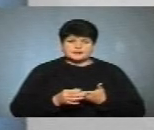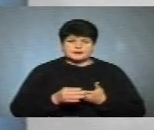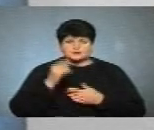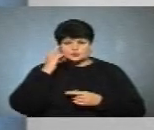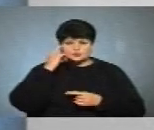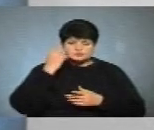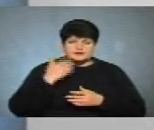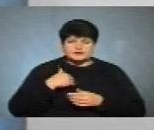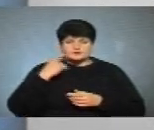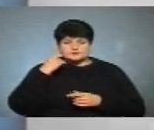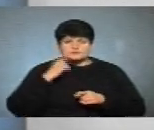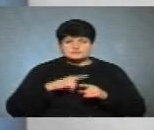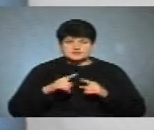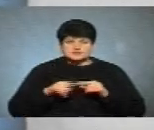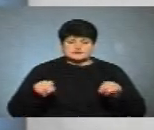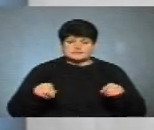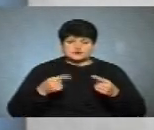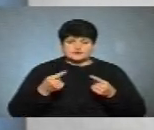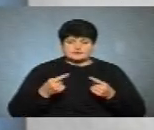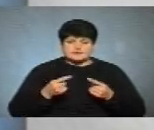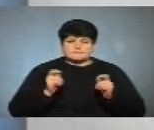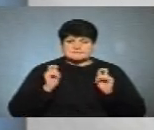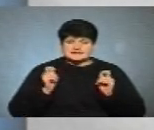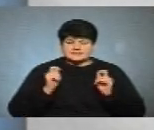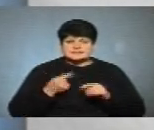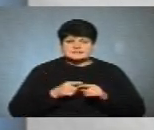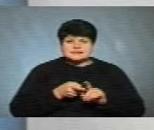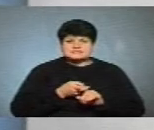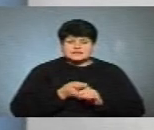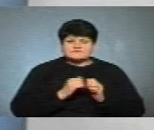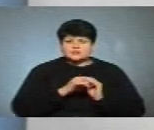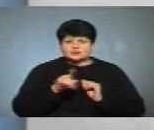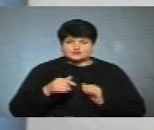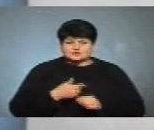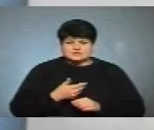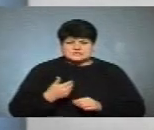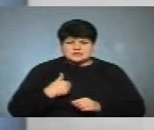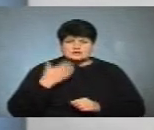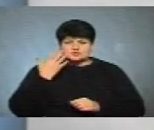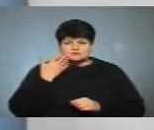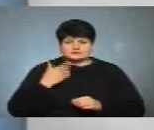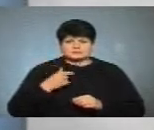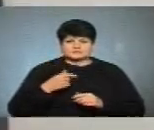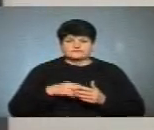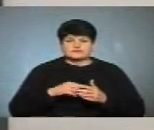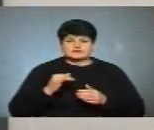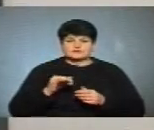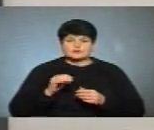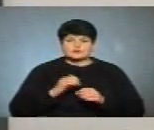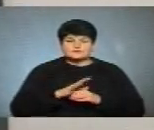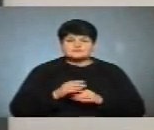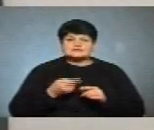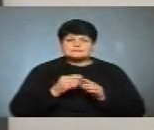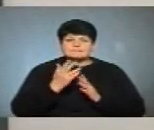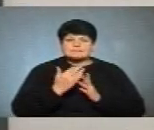продумуючи, я думаю, ми скоріше відновимо ці банкети. Це залежить від кожного із нас, коли ми вийдемо із ковіду. Під цим переліком